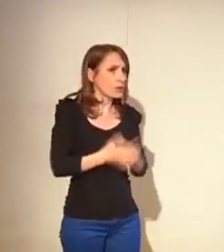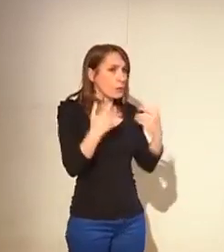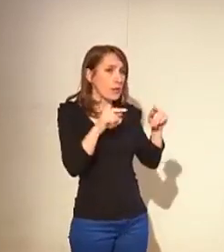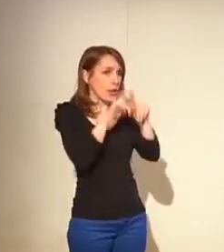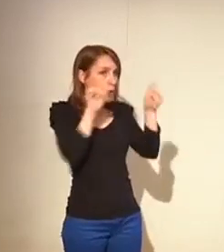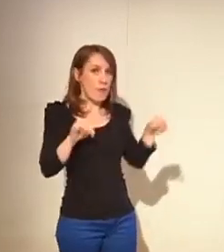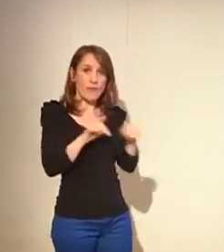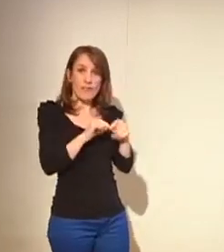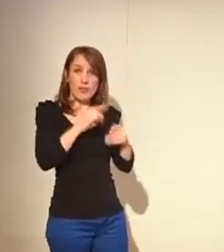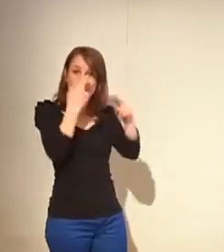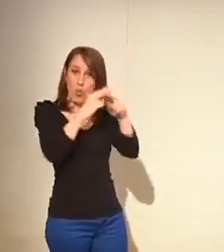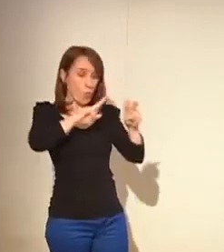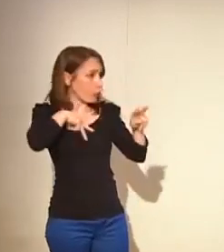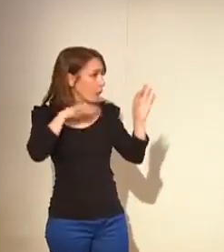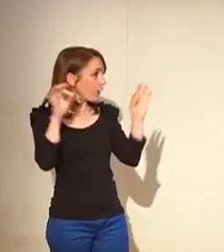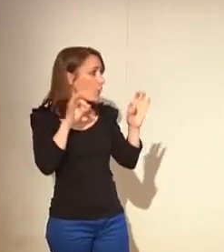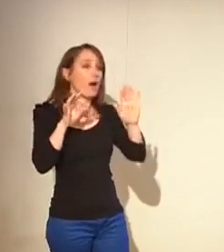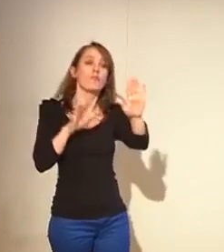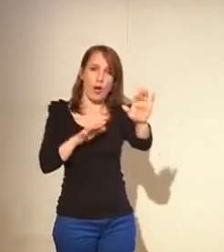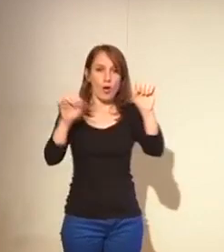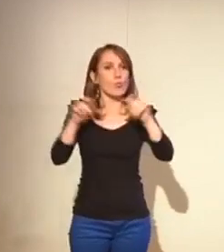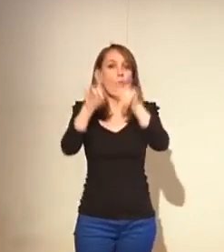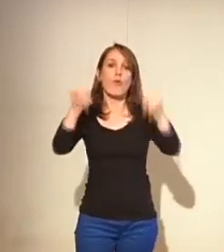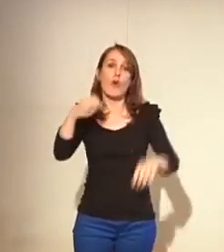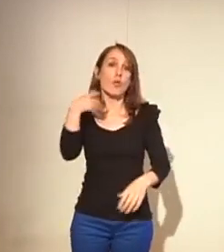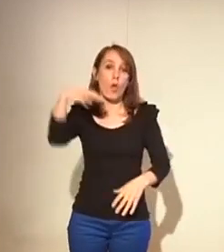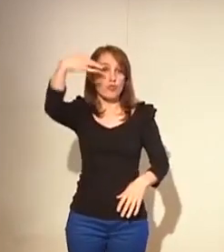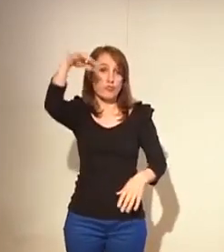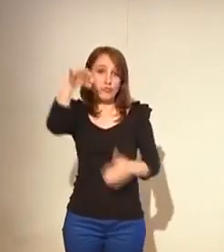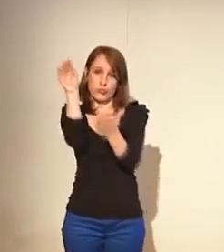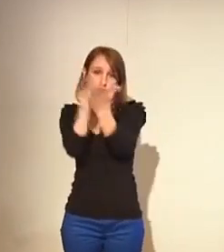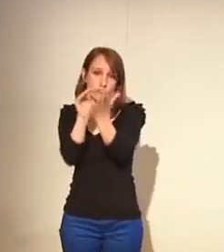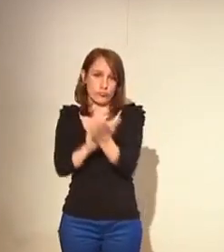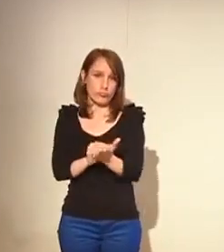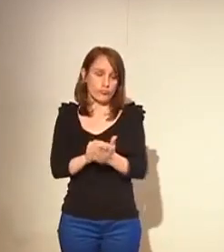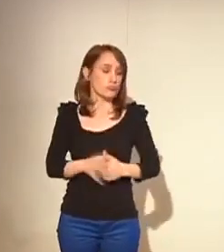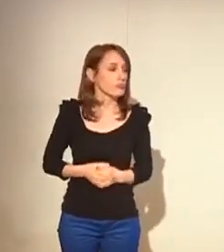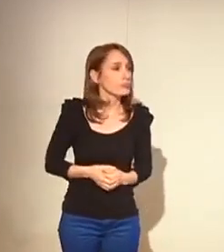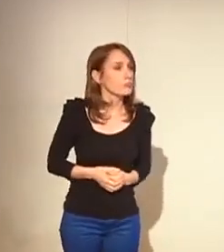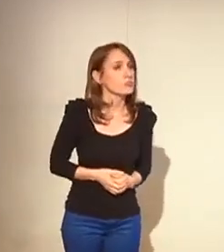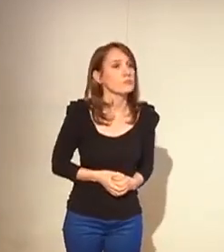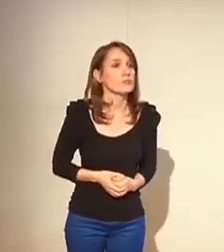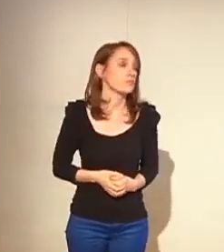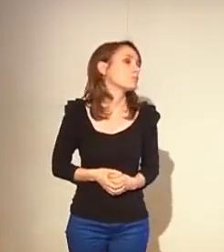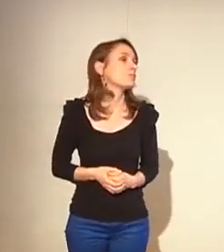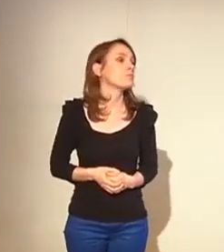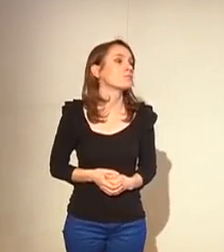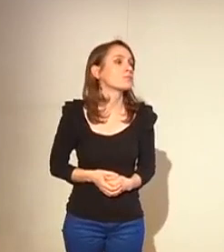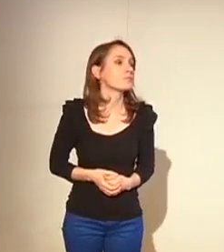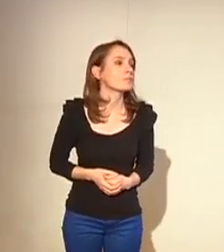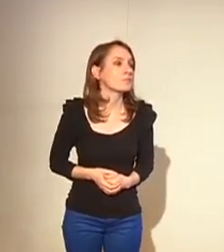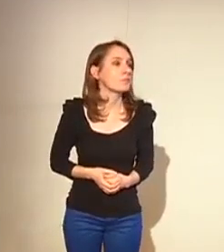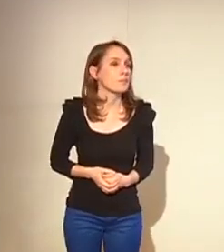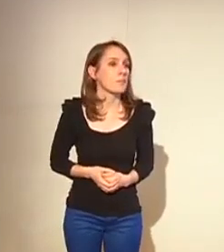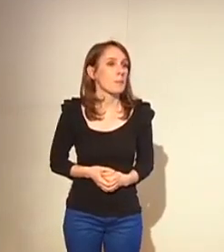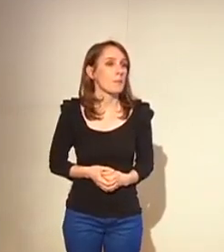transmis non non mais donc vous pouvez le marquer sur papier libre il manque un suppléant donc ça marche